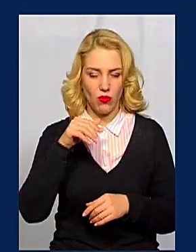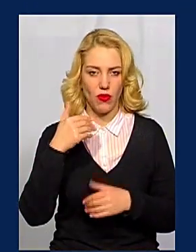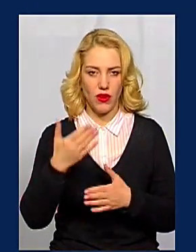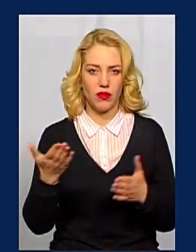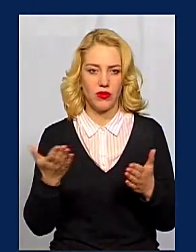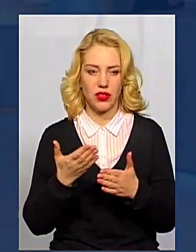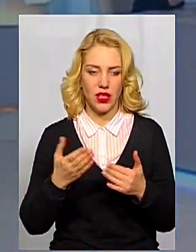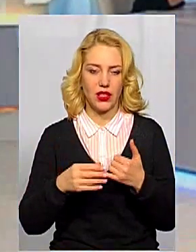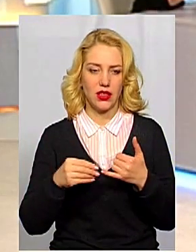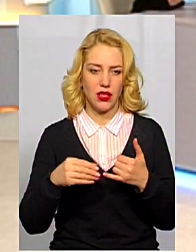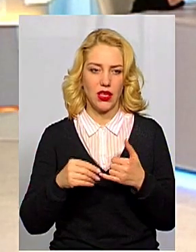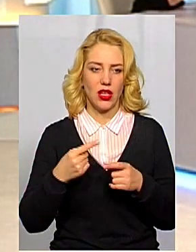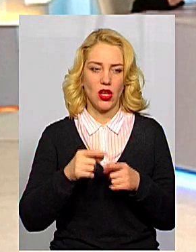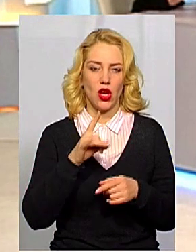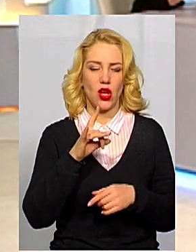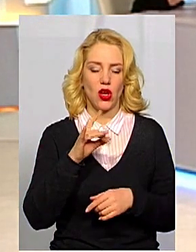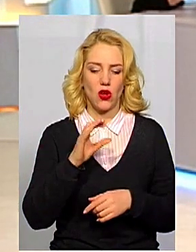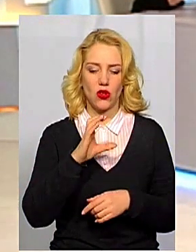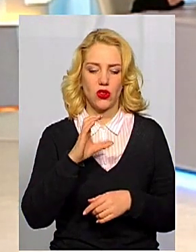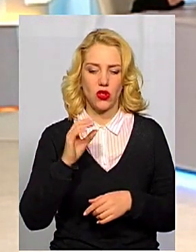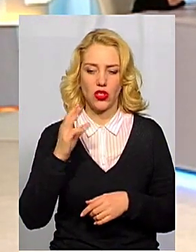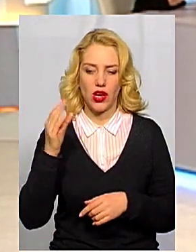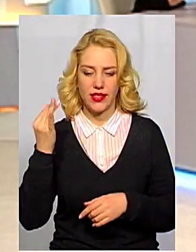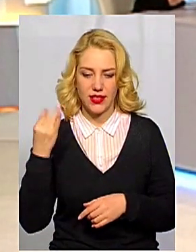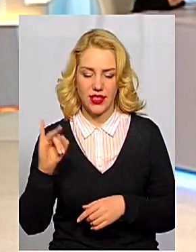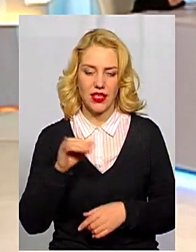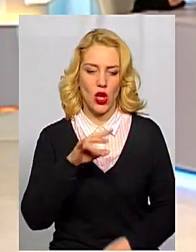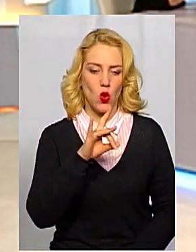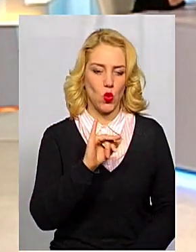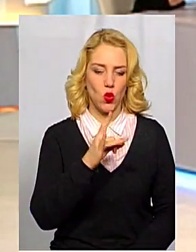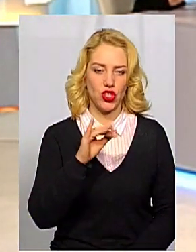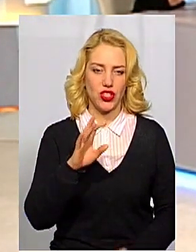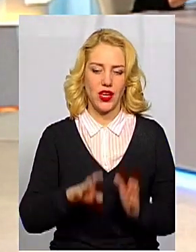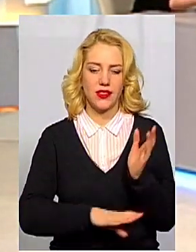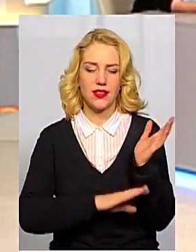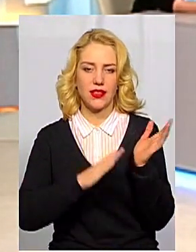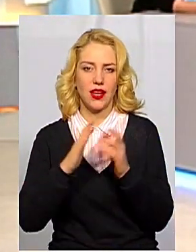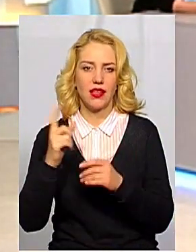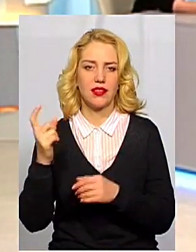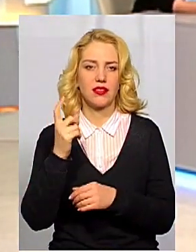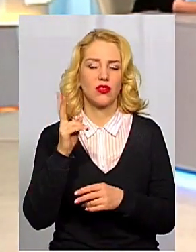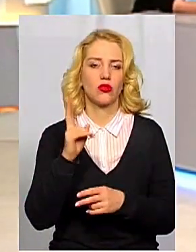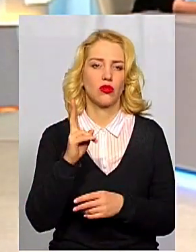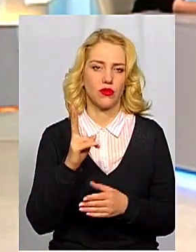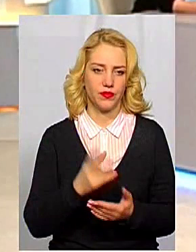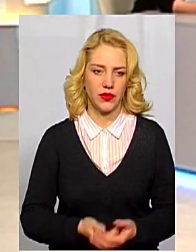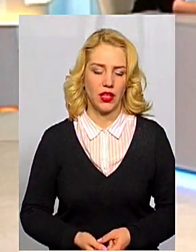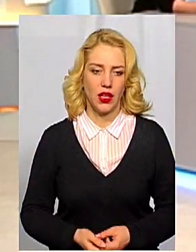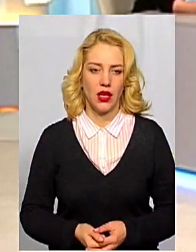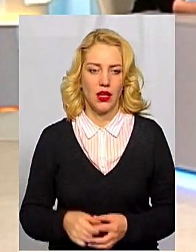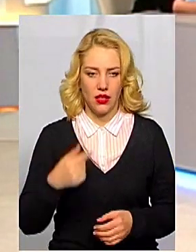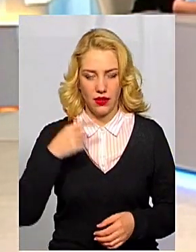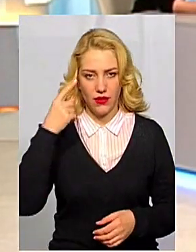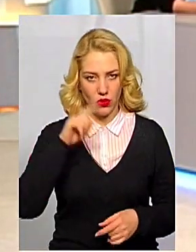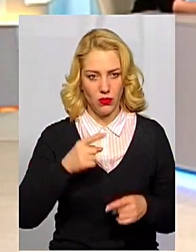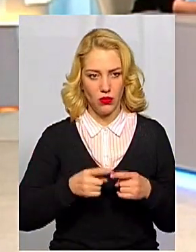тих Росошанському і Рожичнянському лісах йдеться, кому вони належать? Так, звичайно, нам відомо, які ділянки, про